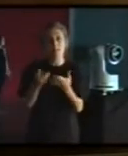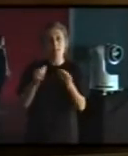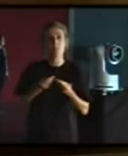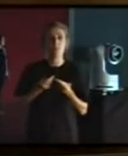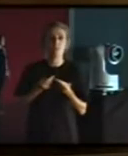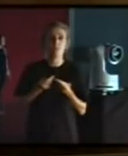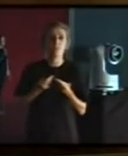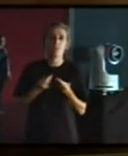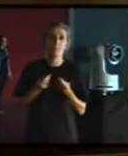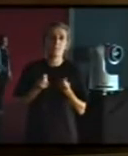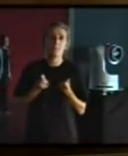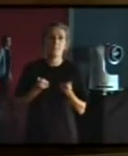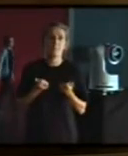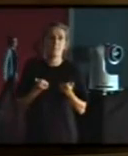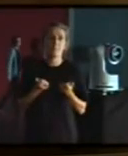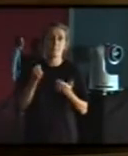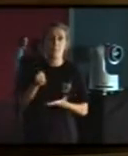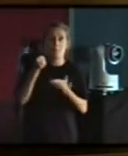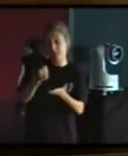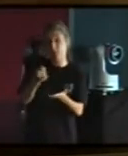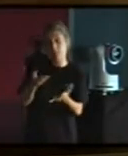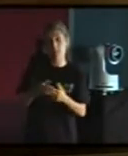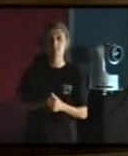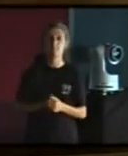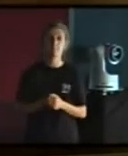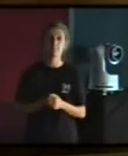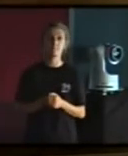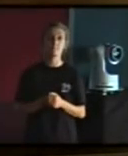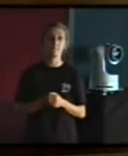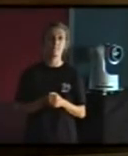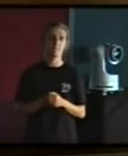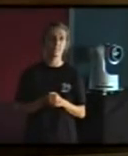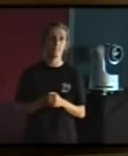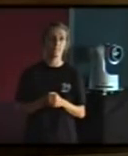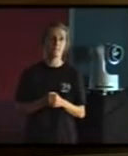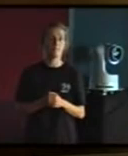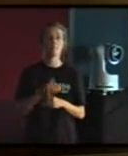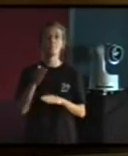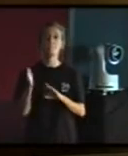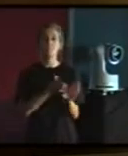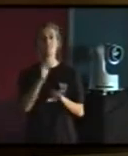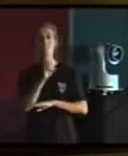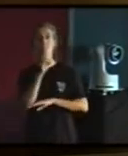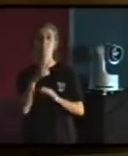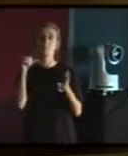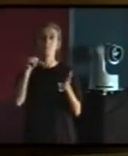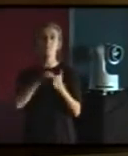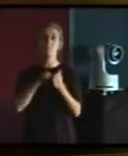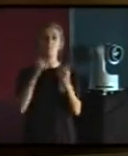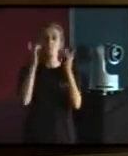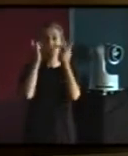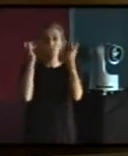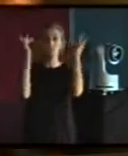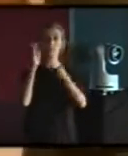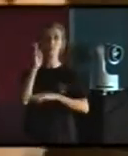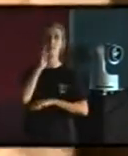peuvent devenir patrimoine, peuvent faire patrimoine. Alors, on a posé la même question sur le Centre culturel du vin. Alors, on a